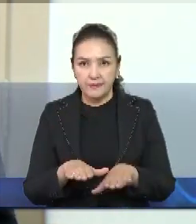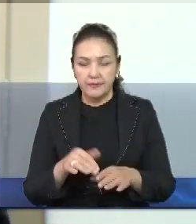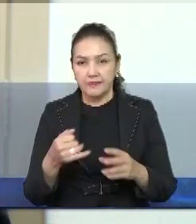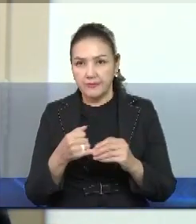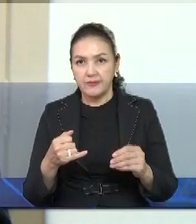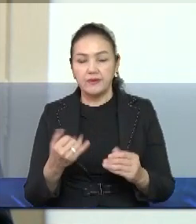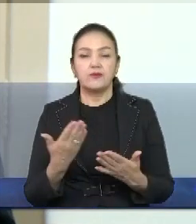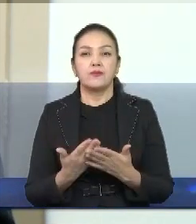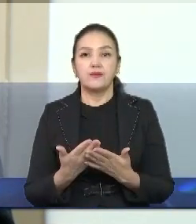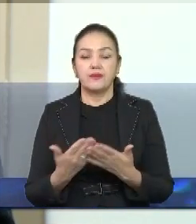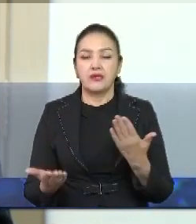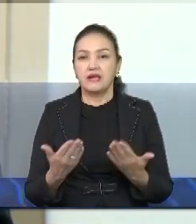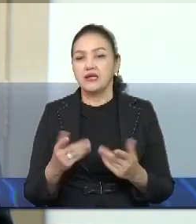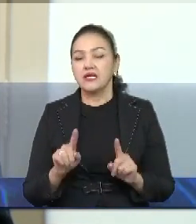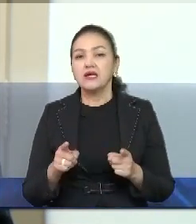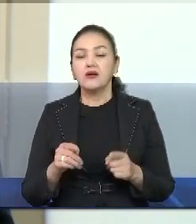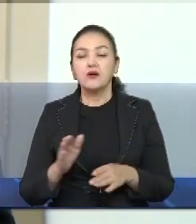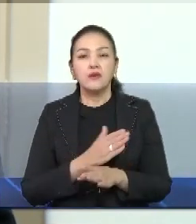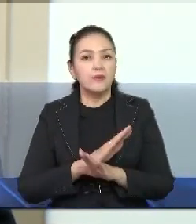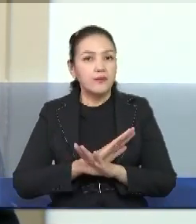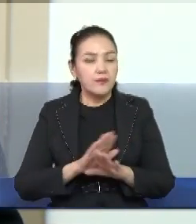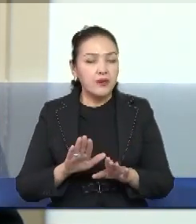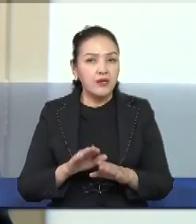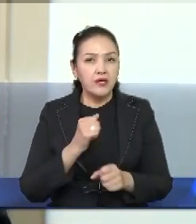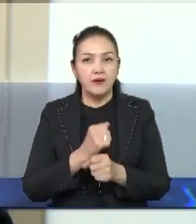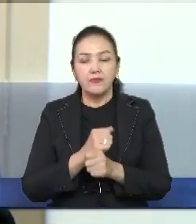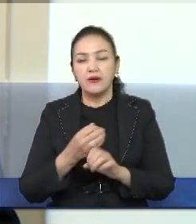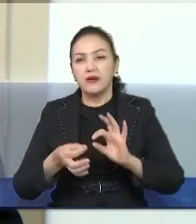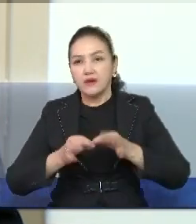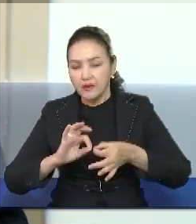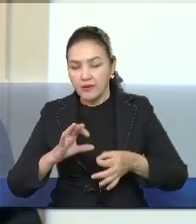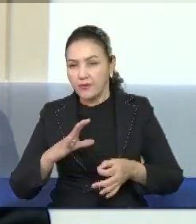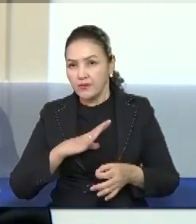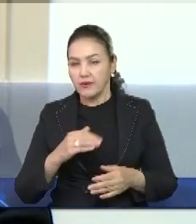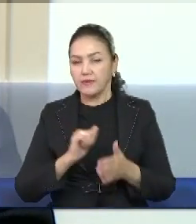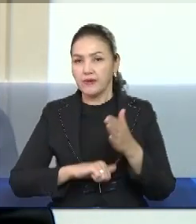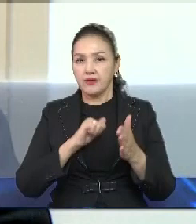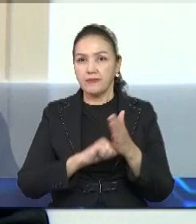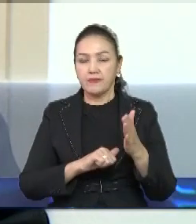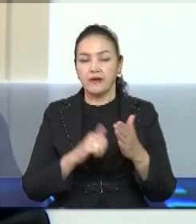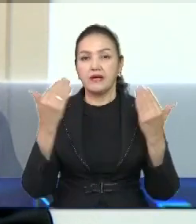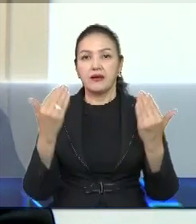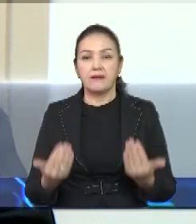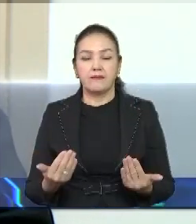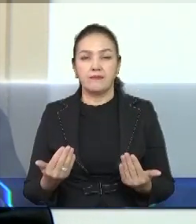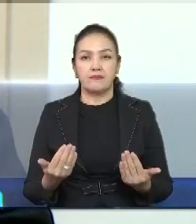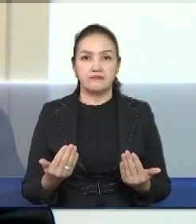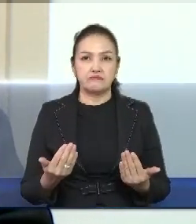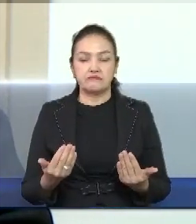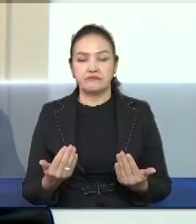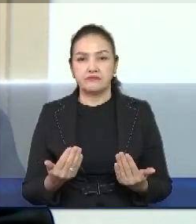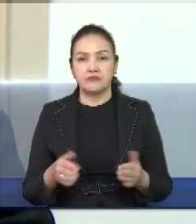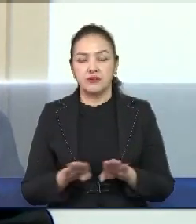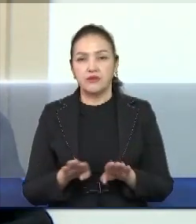негізі күрделі, неге ол күні бүгін жойылмай отыр, жұмысы қиын жүріп отыр. Себебі ол қазіргі